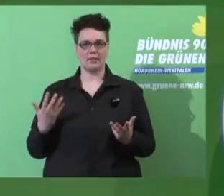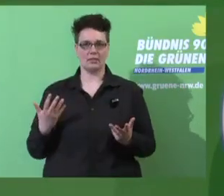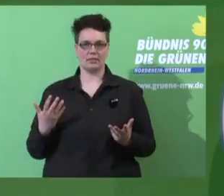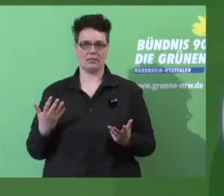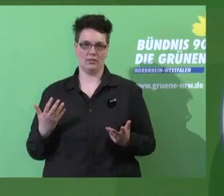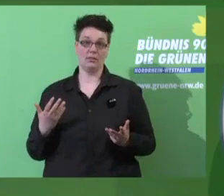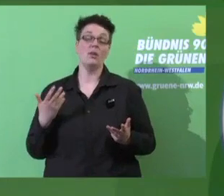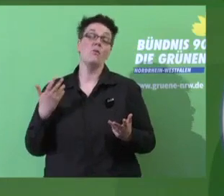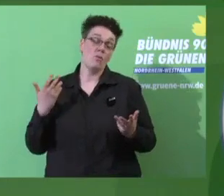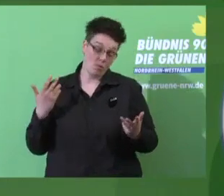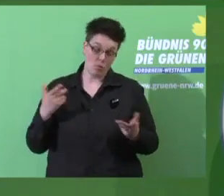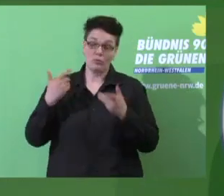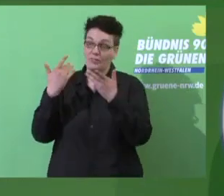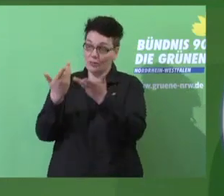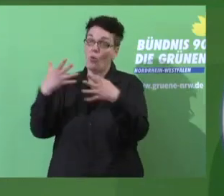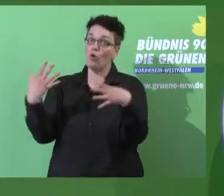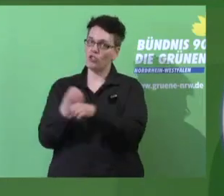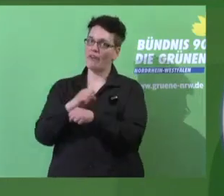eine absolute Neuheit.